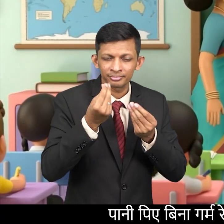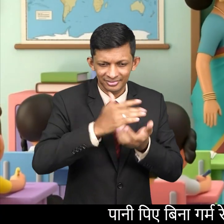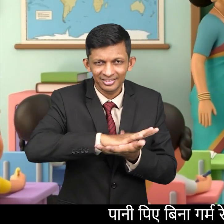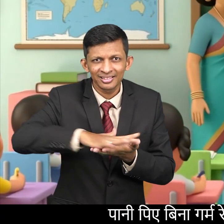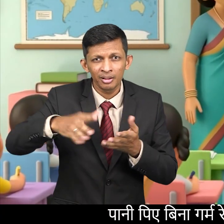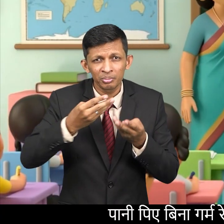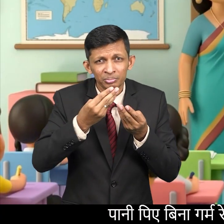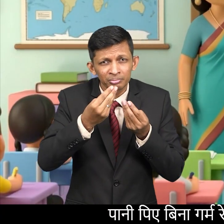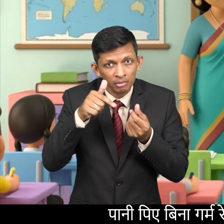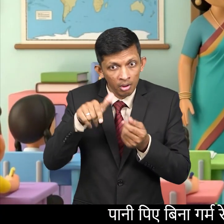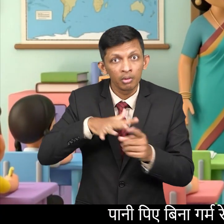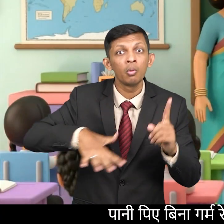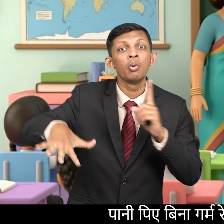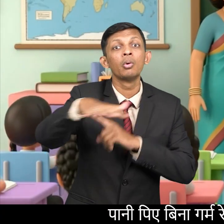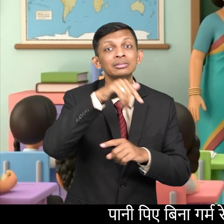मदद करती है।